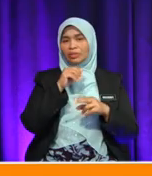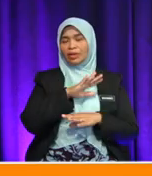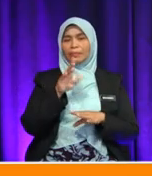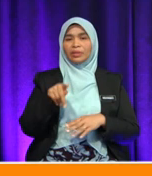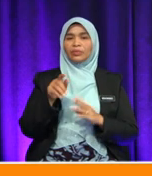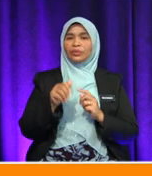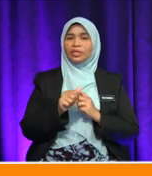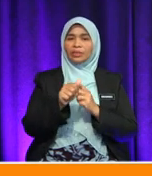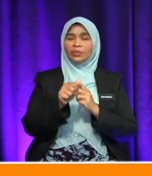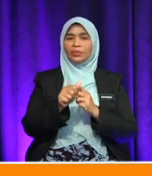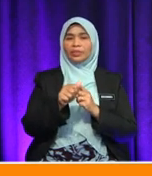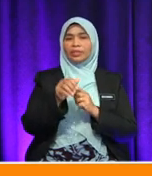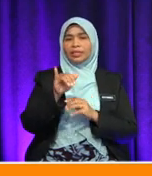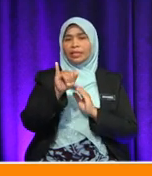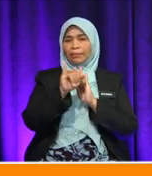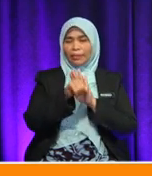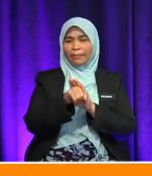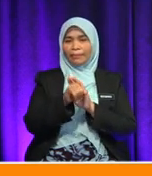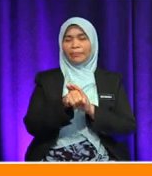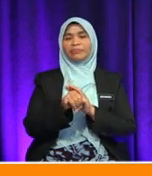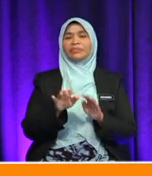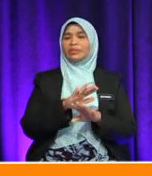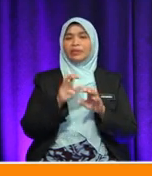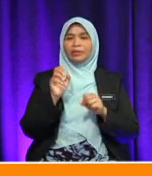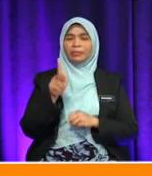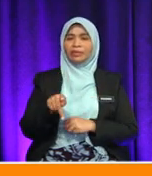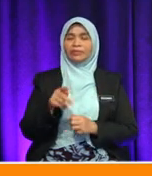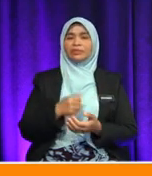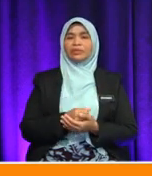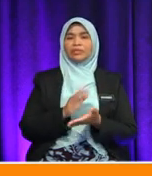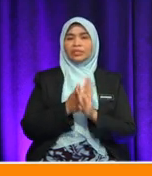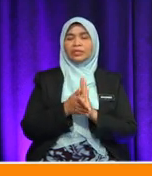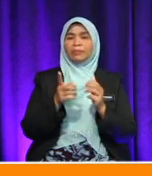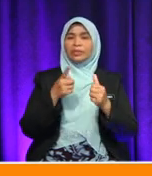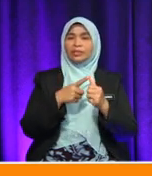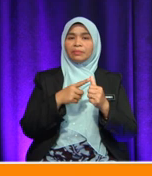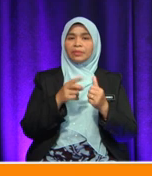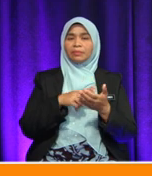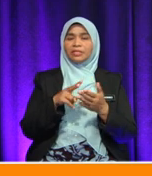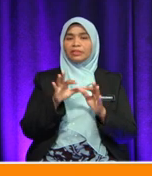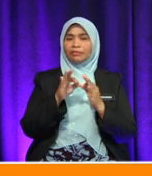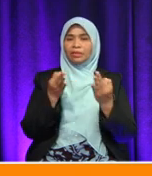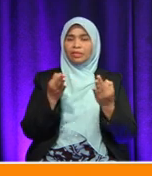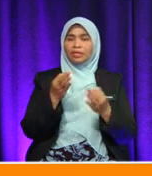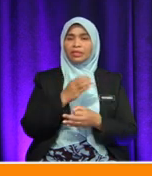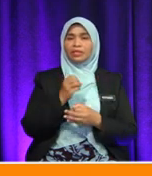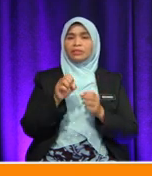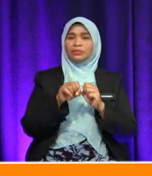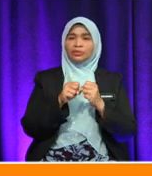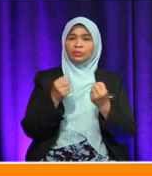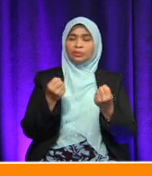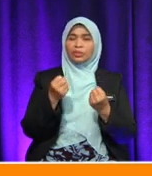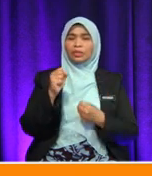berjemaah dan bacaan salatnya rakaat pertama kita baca Surah al-fatihah dan juga surah al-kafirun al-kafirun itu apa